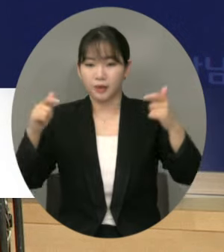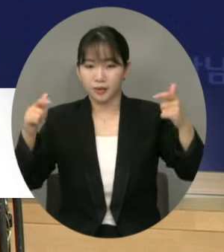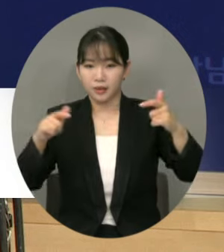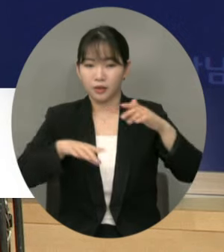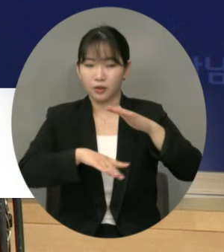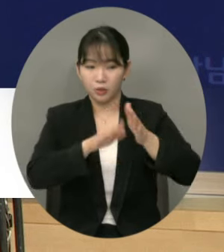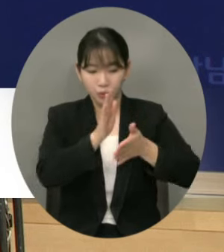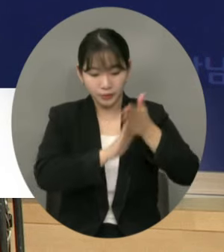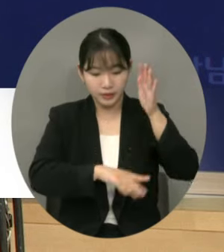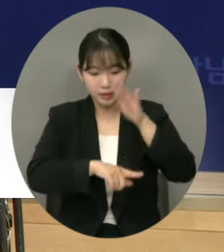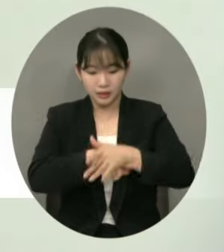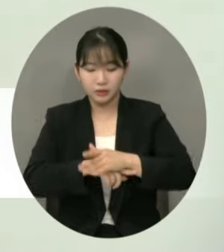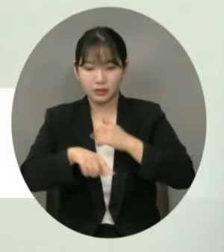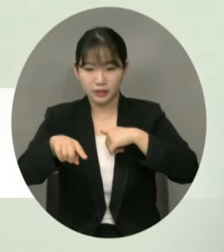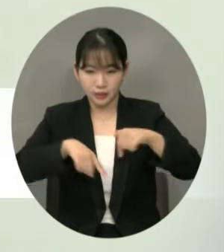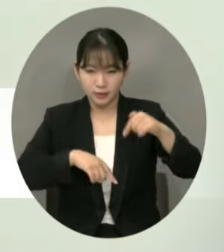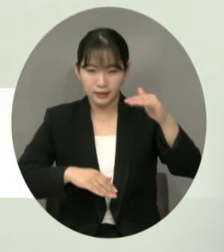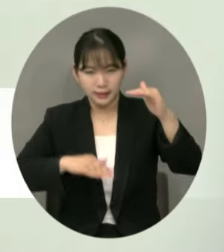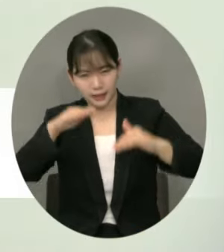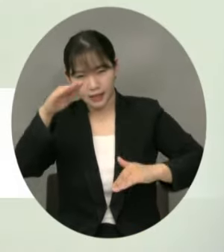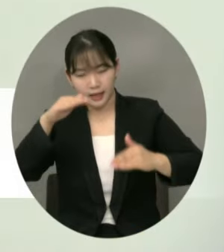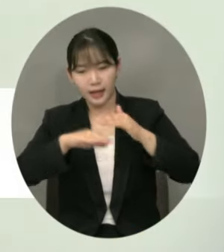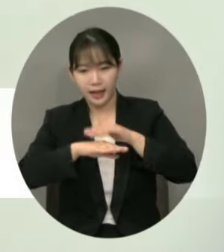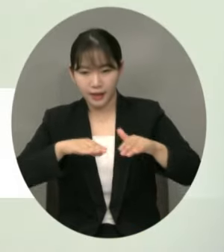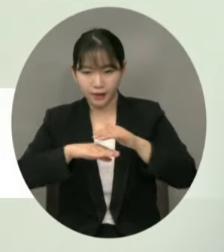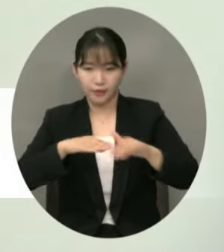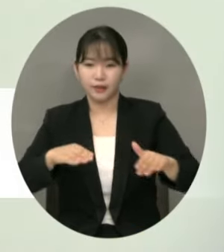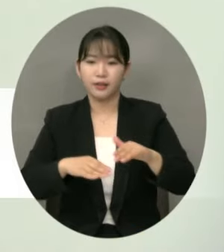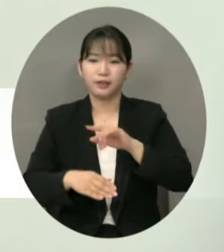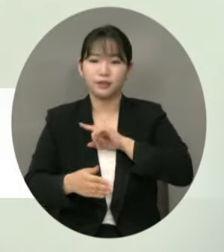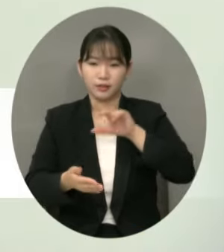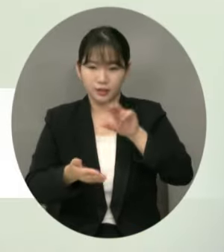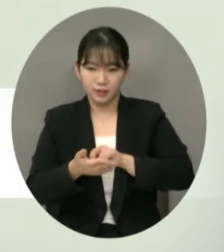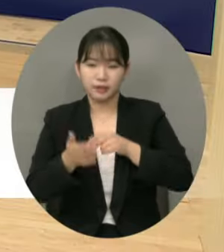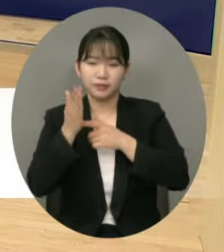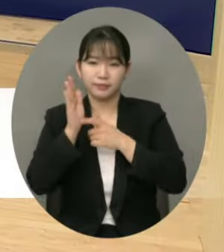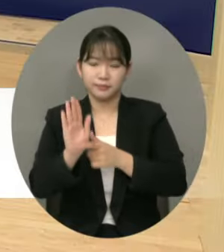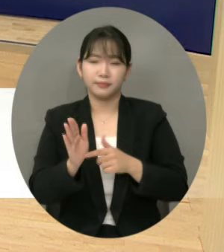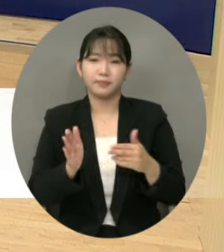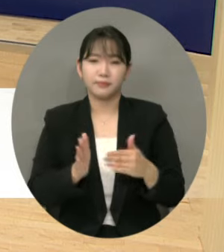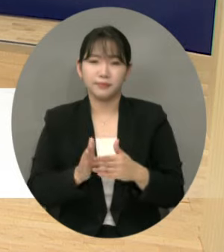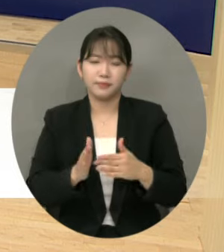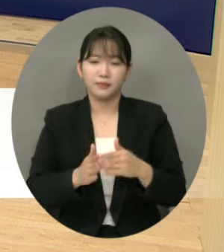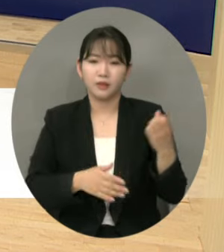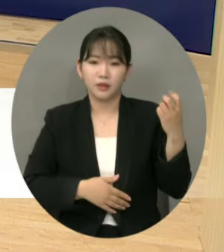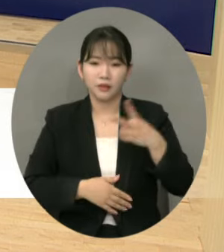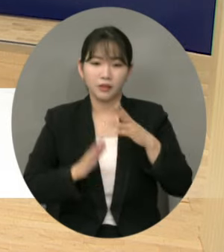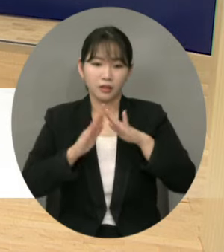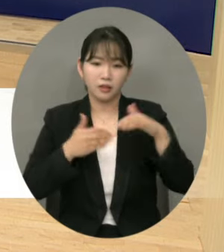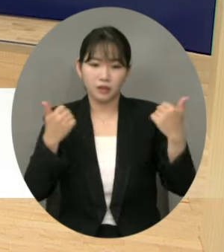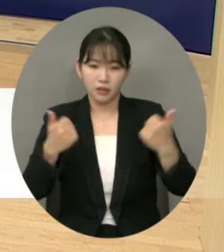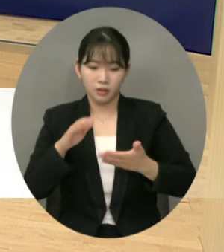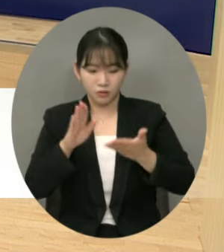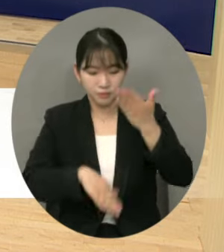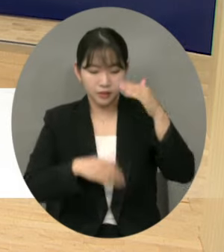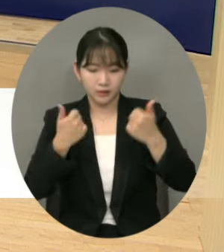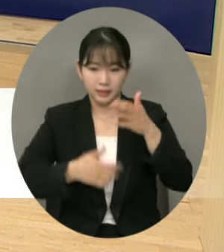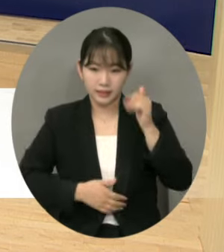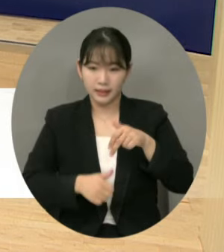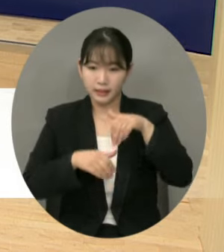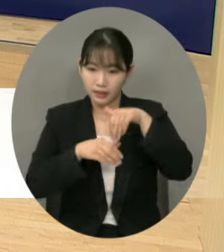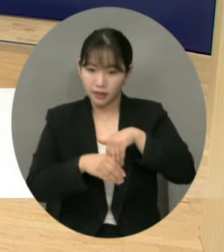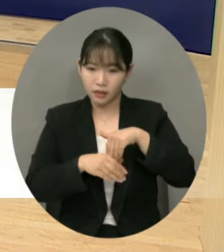도농간 정치 양극화 해소를 지방의회 제도개혁의 과제로 제시했습니다 한편 전남도의회 후반기 의장